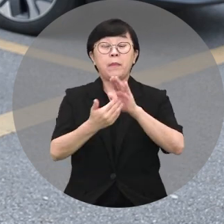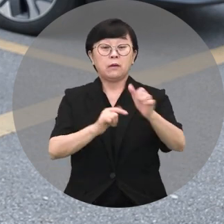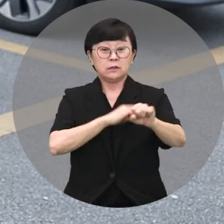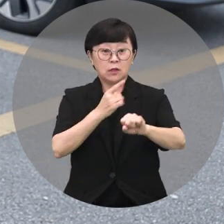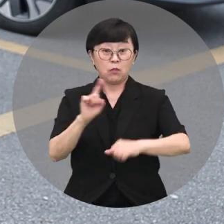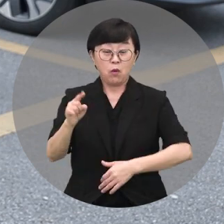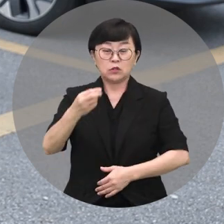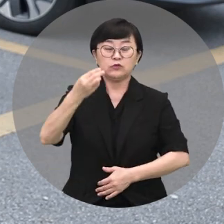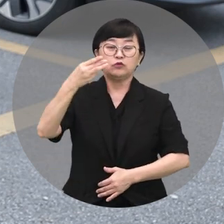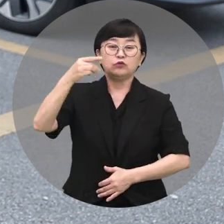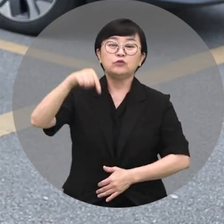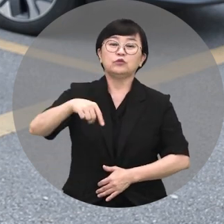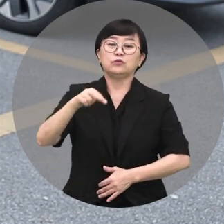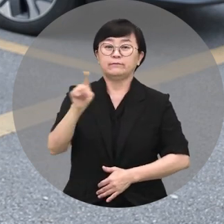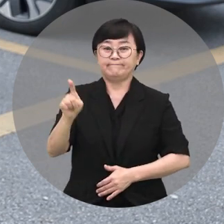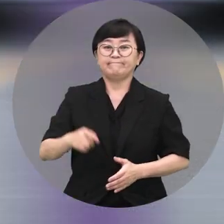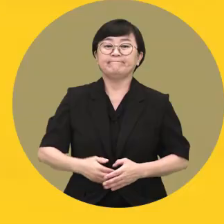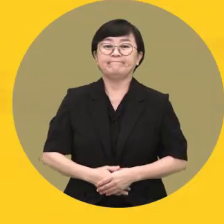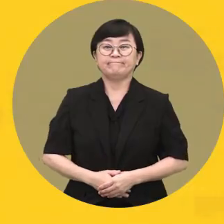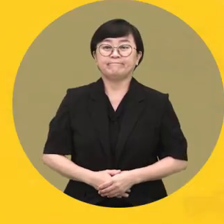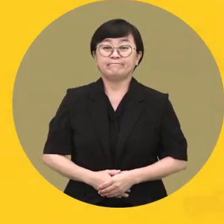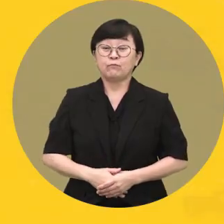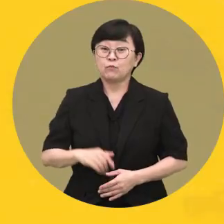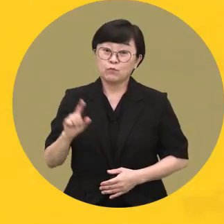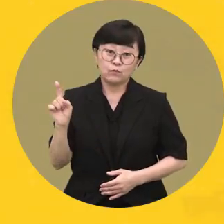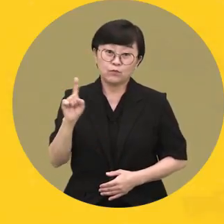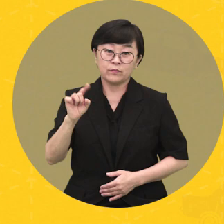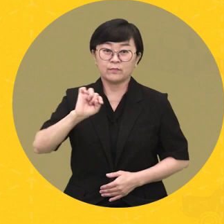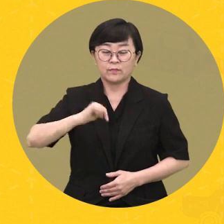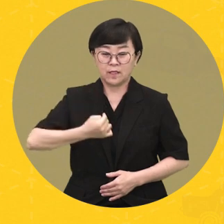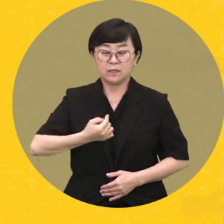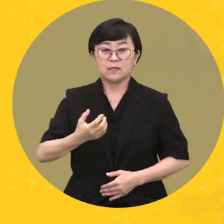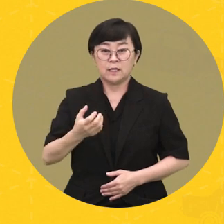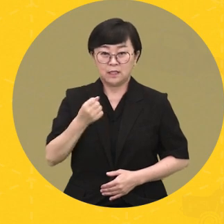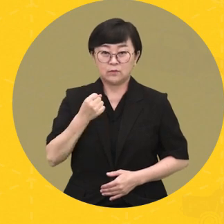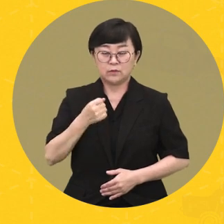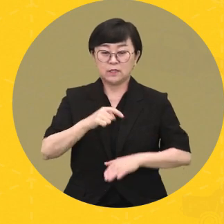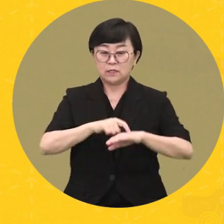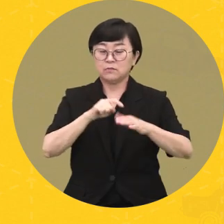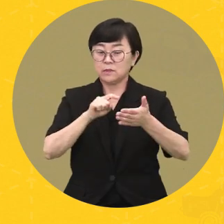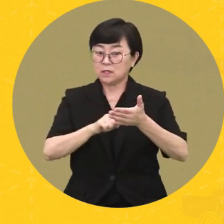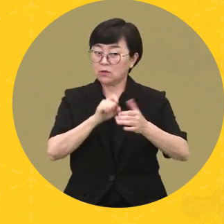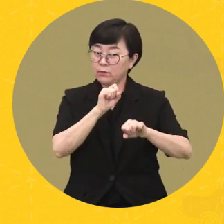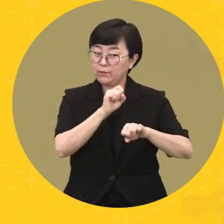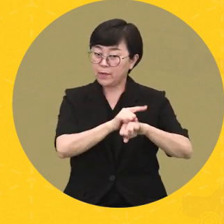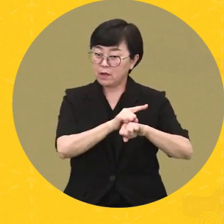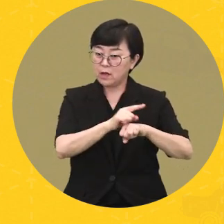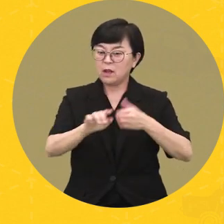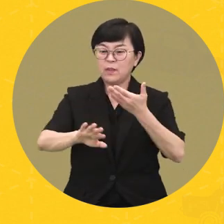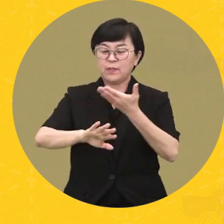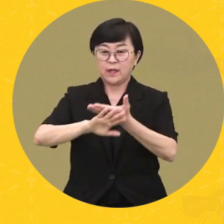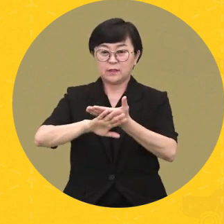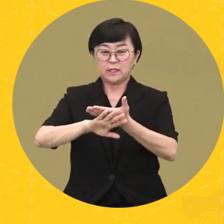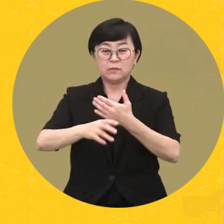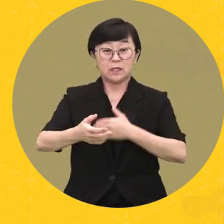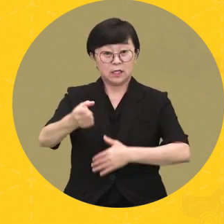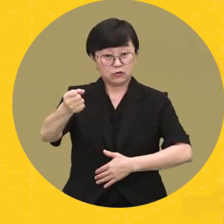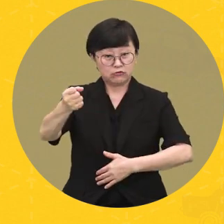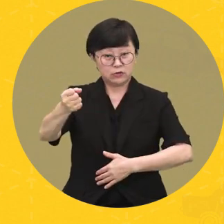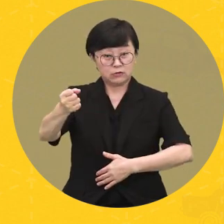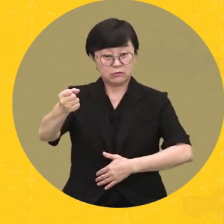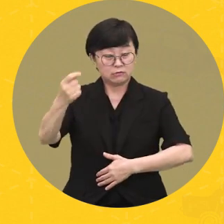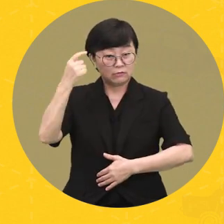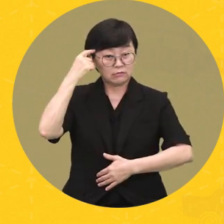기제는 투사라고 할 수 있습니다. 투사는 자신이 지니고 있는 심리적 속성을 마치 다른 사람이 지니고 있는